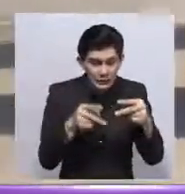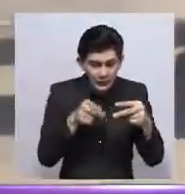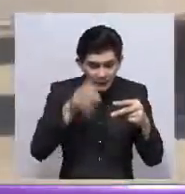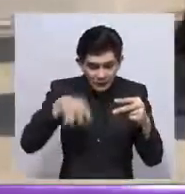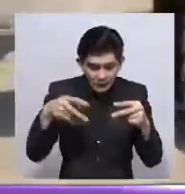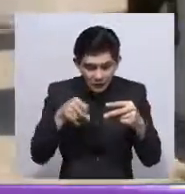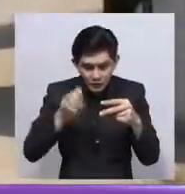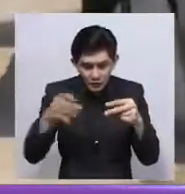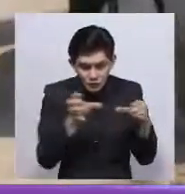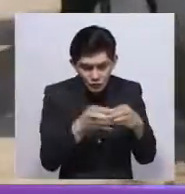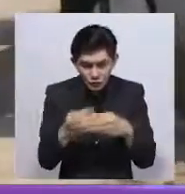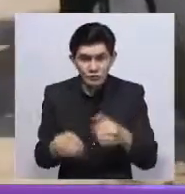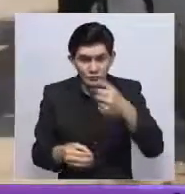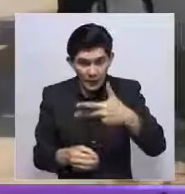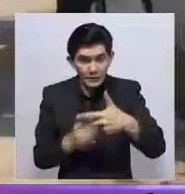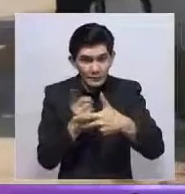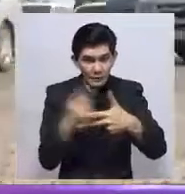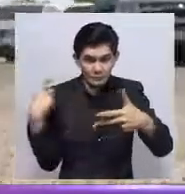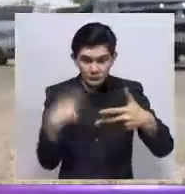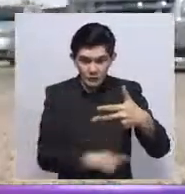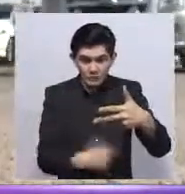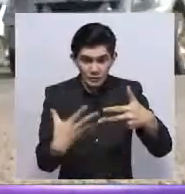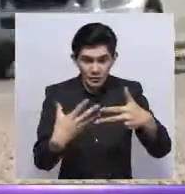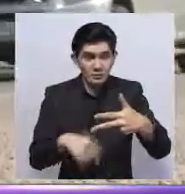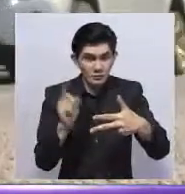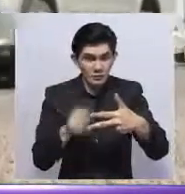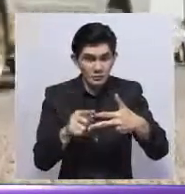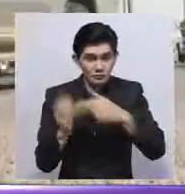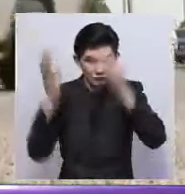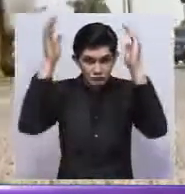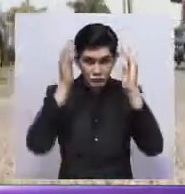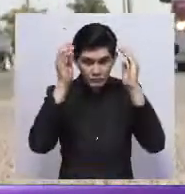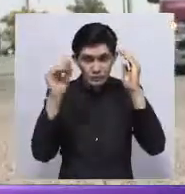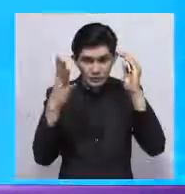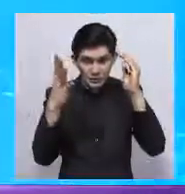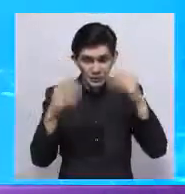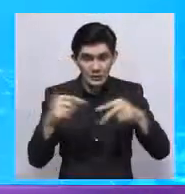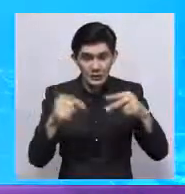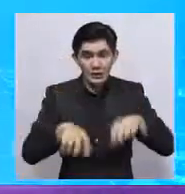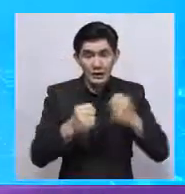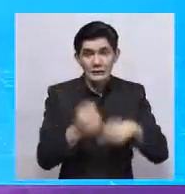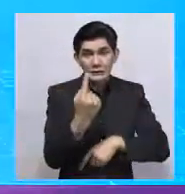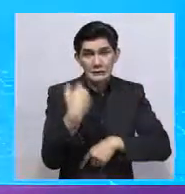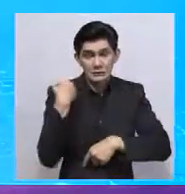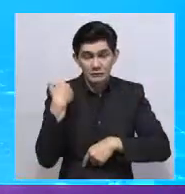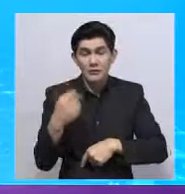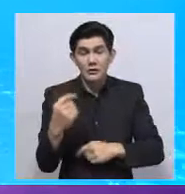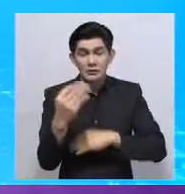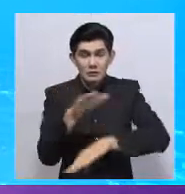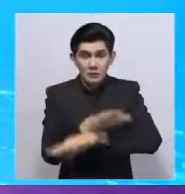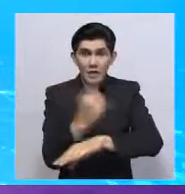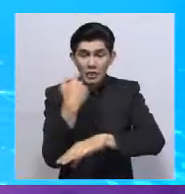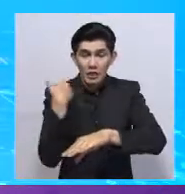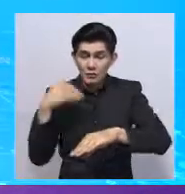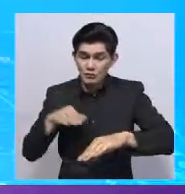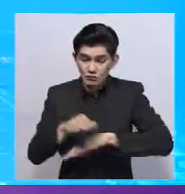ะแบ่งออกเป็น3กลุ่มก็คือไม่คาดเข็มขัดนิรภัยไม่สวมหมวกกันน็อกตัด1คะแนนฝ่าไฟแดงขับรถย้อน